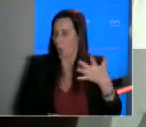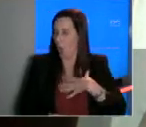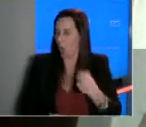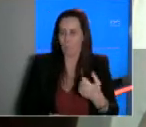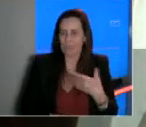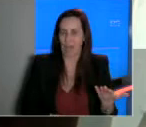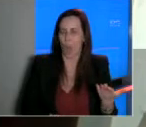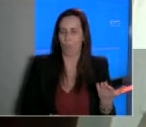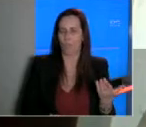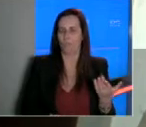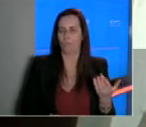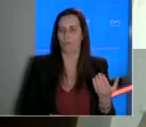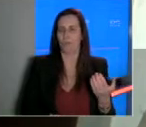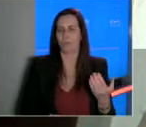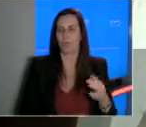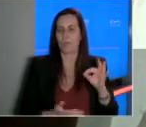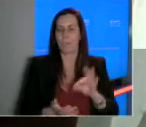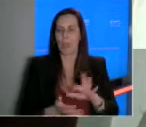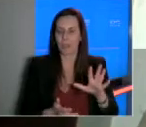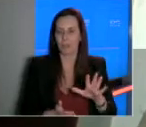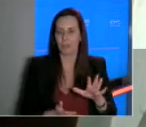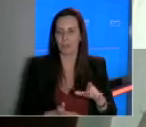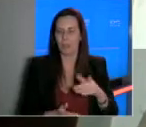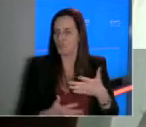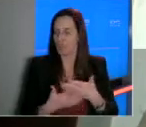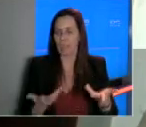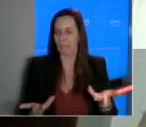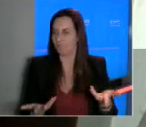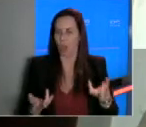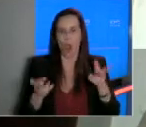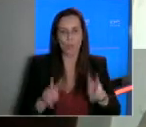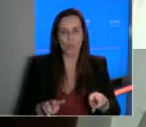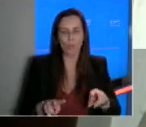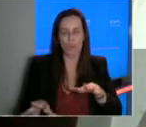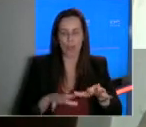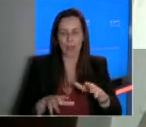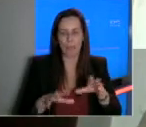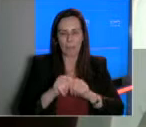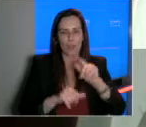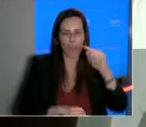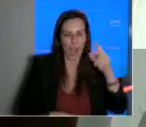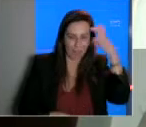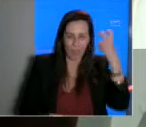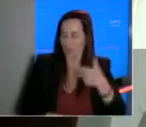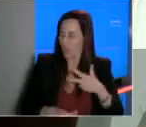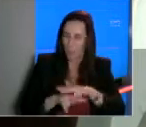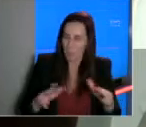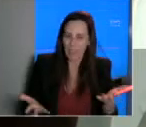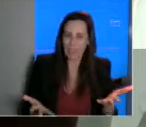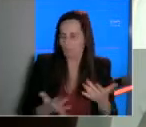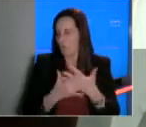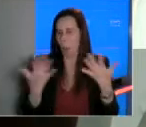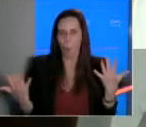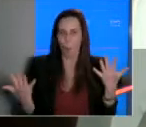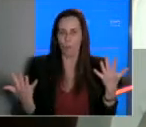לו את האומץ לעשות את זה. וברגע שירדה האופציה הזאת מעל השולחן, אז אנחנו במציאות